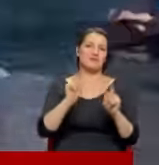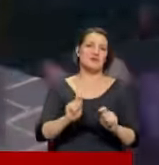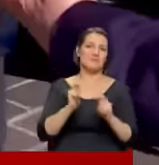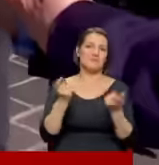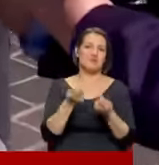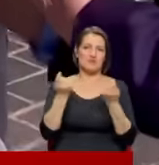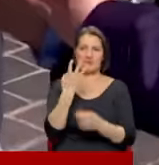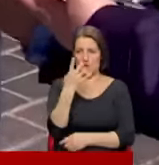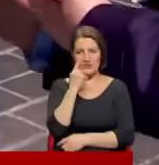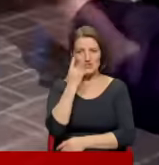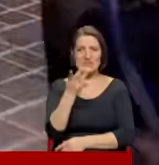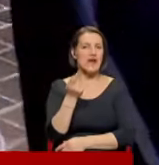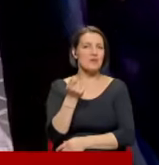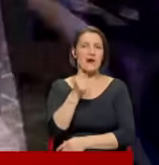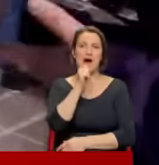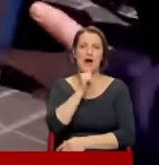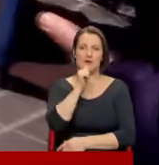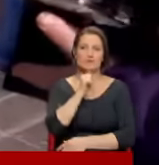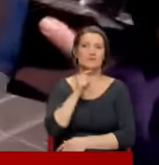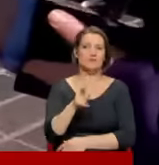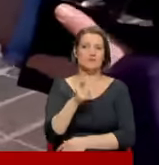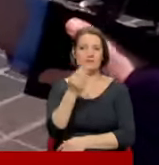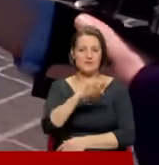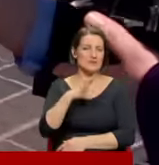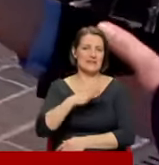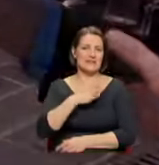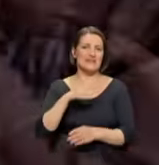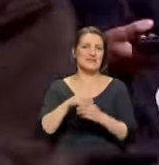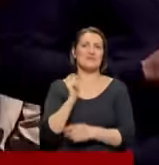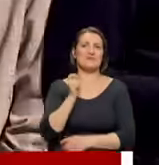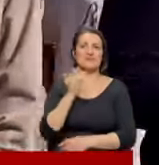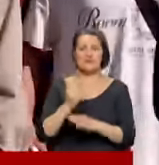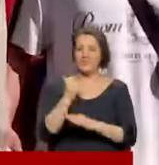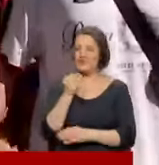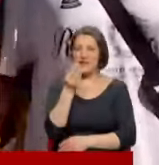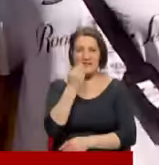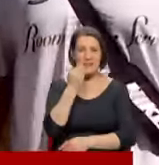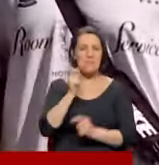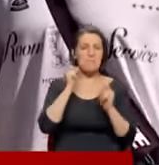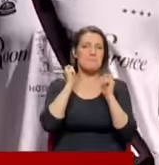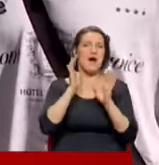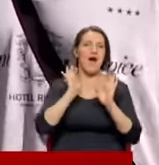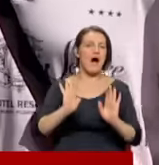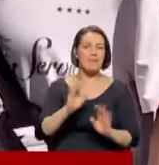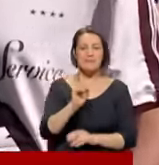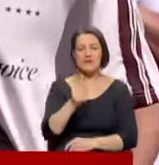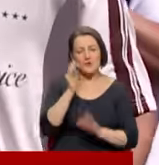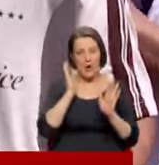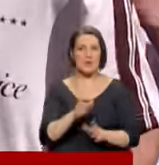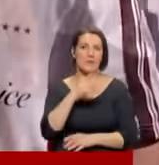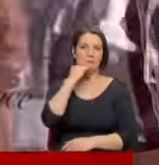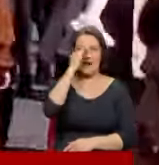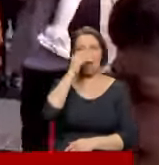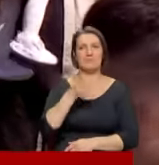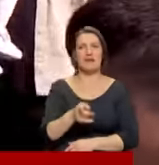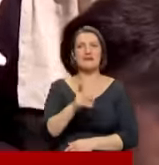İstanbullu. 4 kişisiniz ne kadar? 6. Yüksek. Çocuklar istediği için mecburuz. Dışarıda yemek aslında ateş pahası ama işte bir günlük de olsa